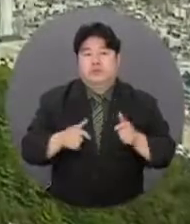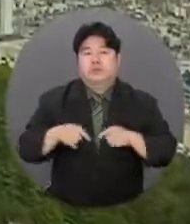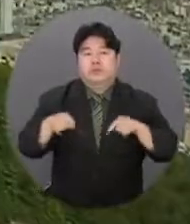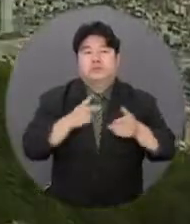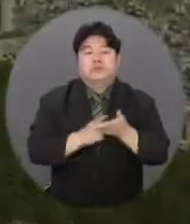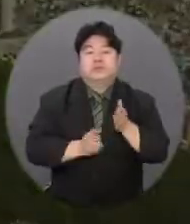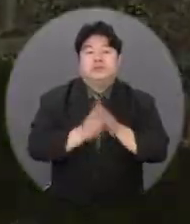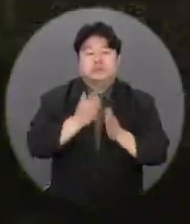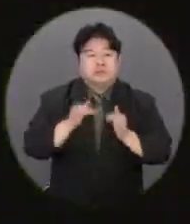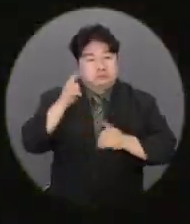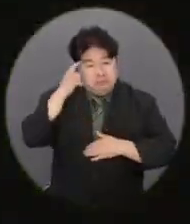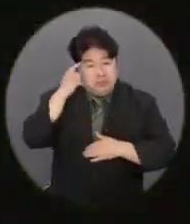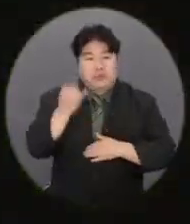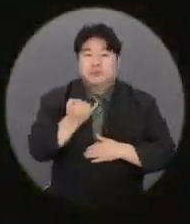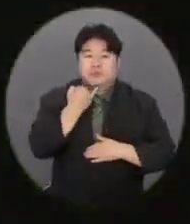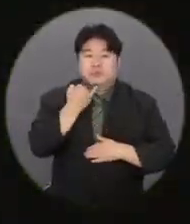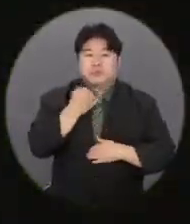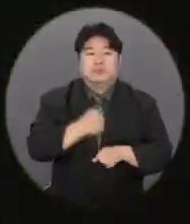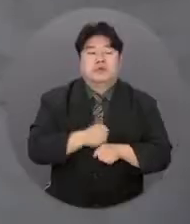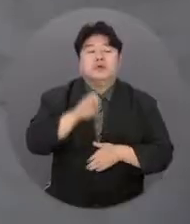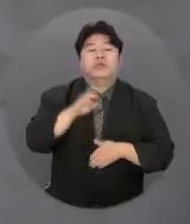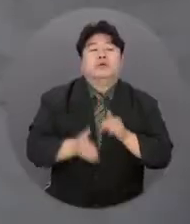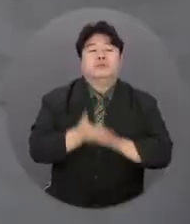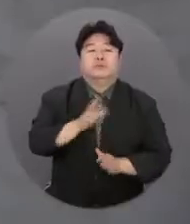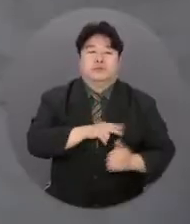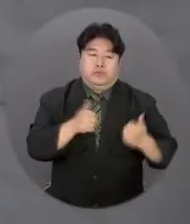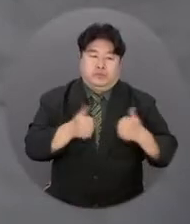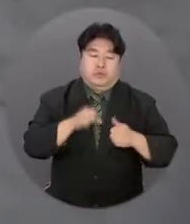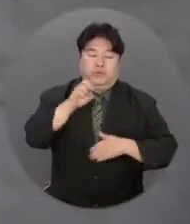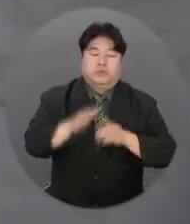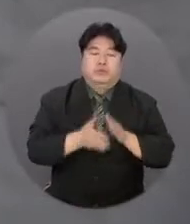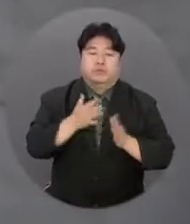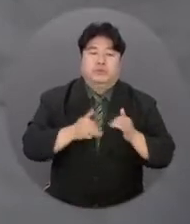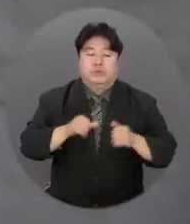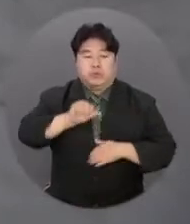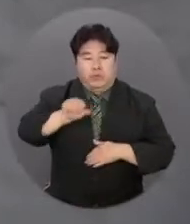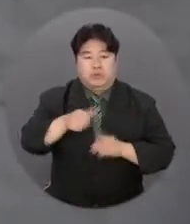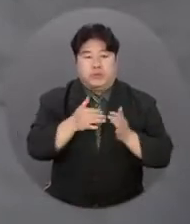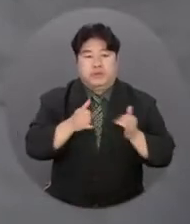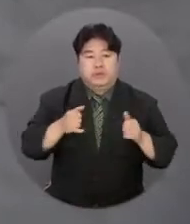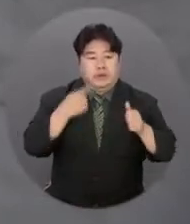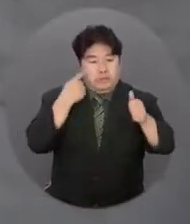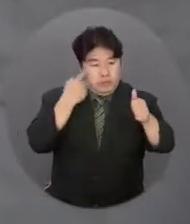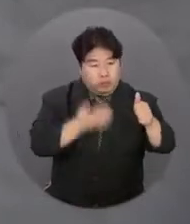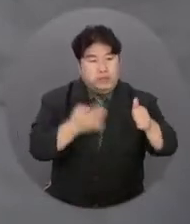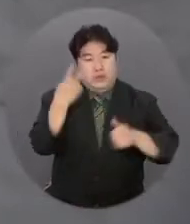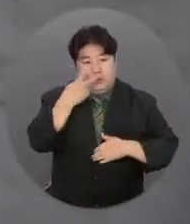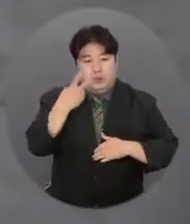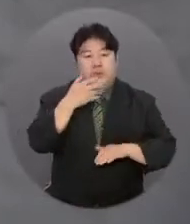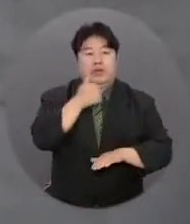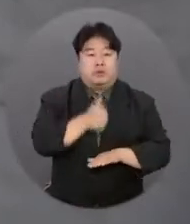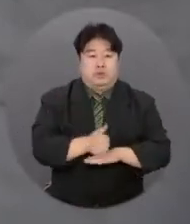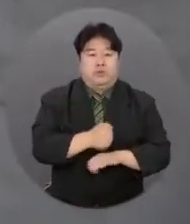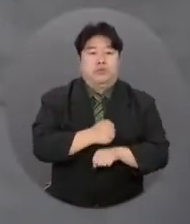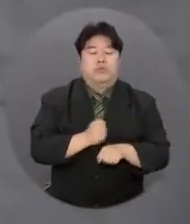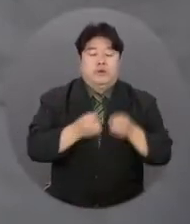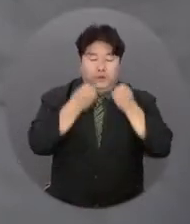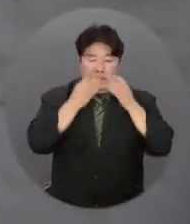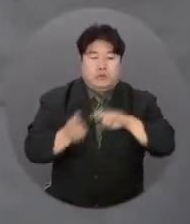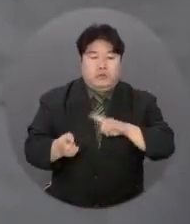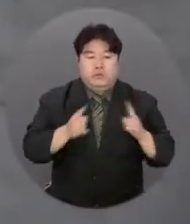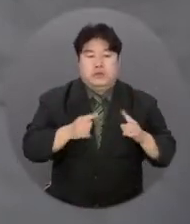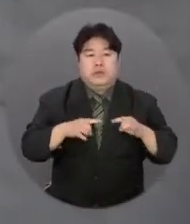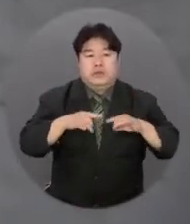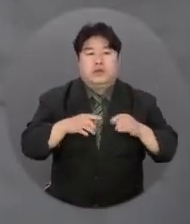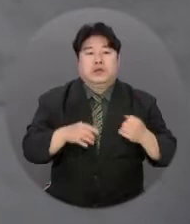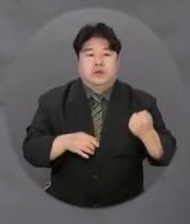시민들의 여론도 우호적입니다. 광주시의회가 광주시민 500명을 대상으로 여론조사를 진행한 결과 신재생 에너지